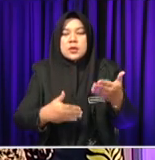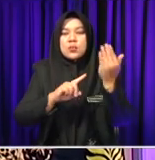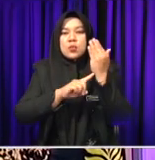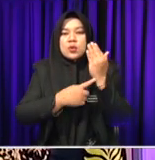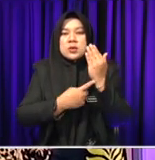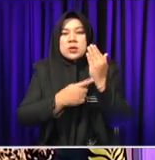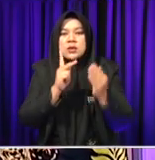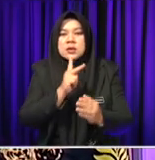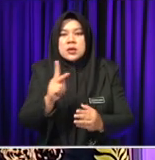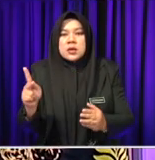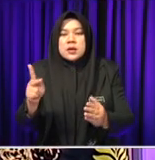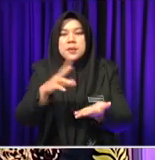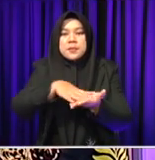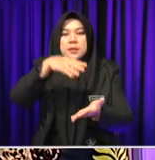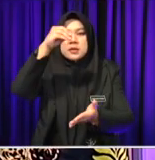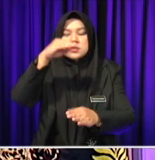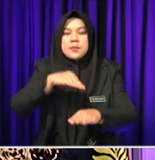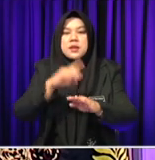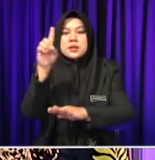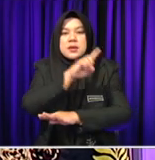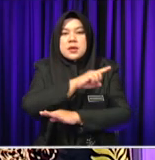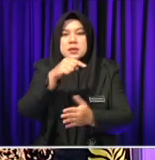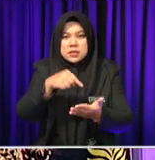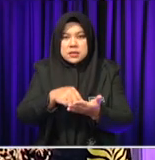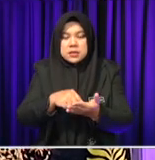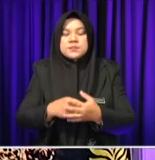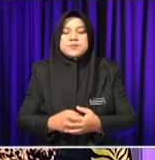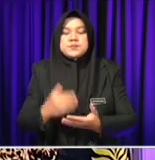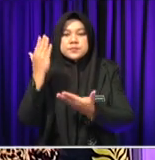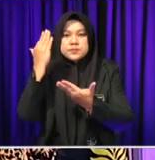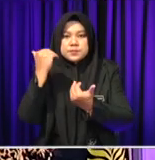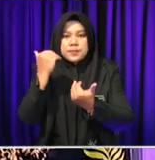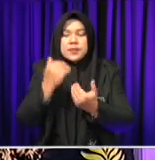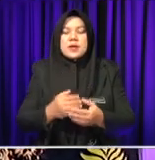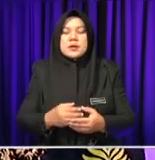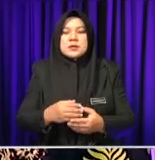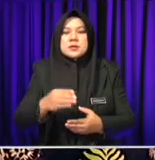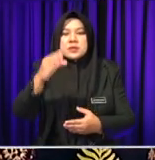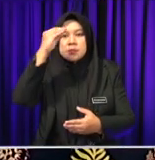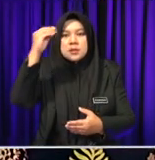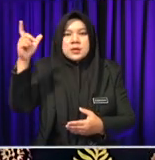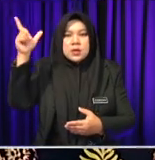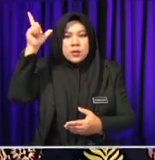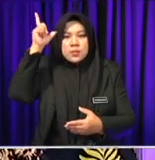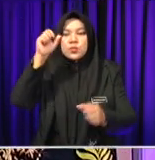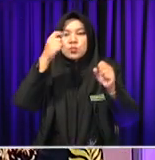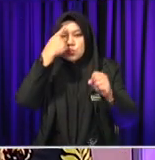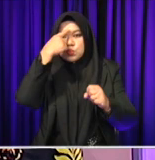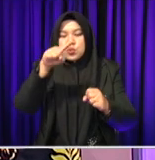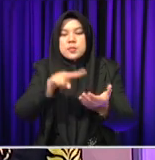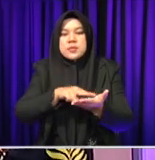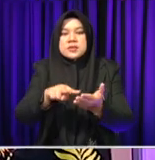memulakan pembelajaran kita pada hari ini jadi Ustazah mengharapkanlah Abang Hakim kita untuk membaca doa kepada